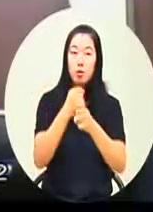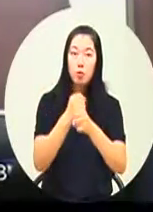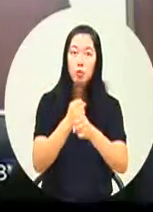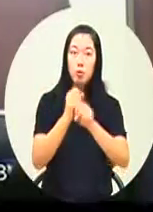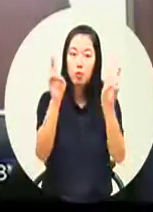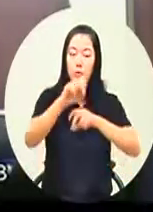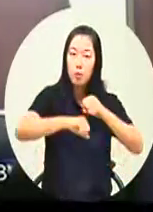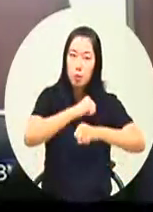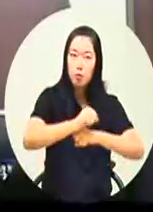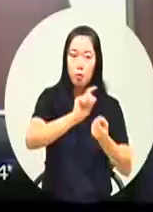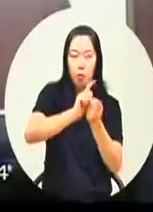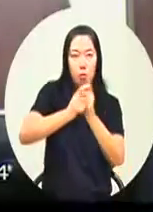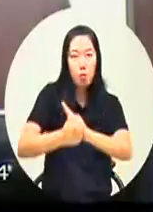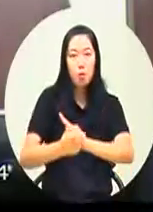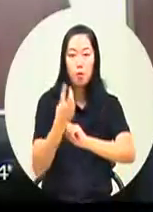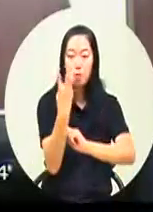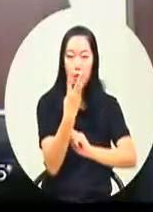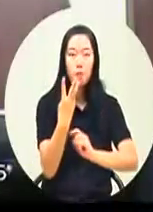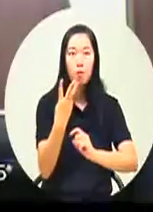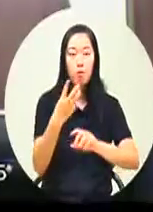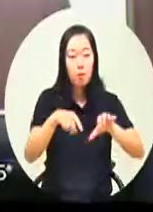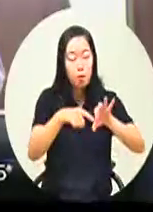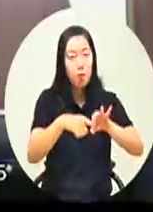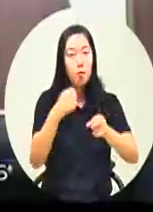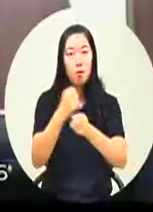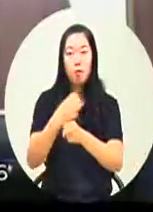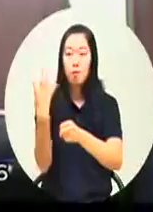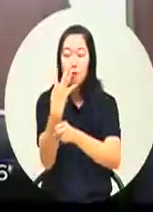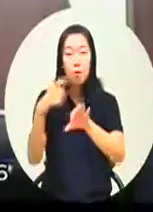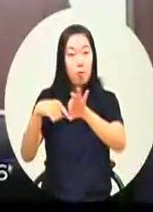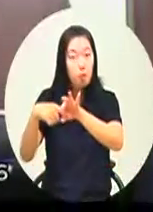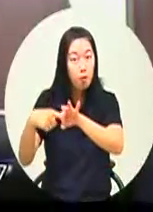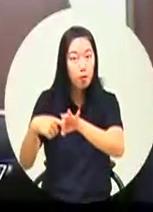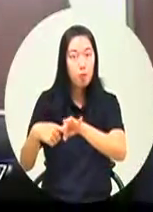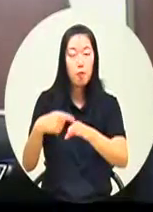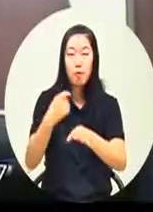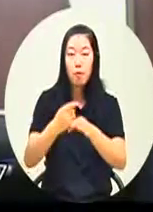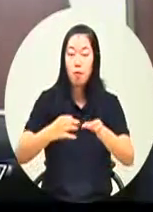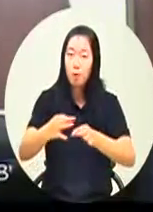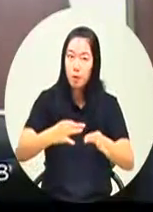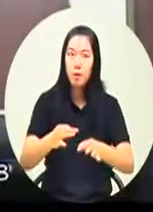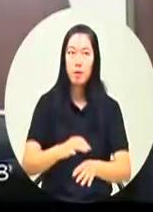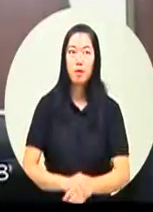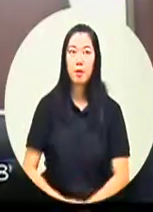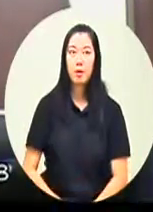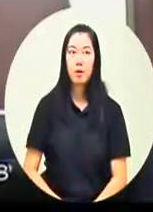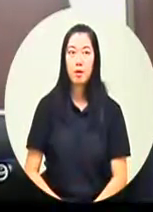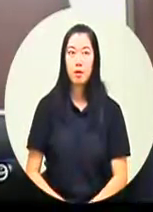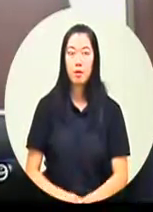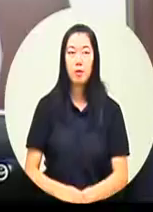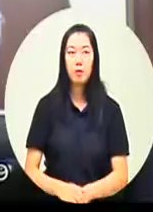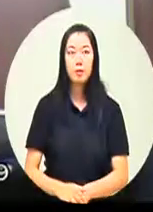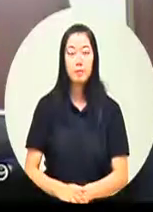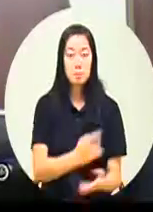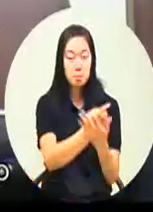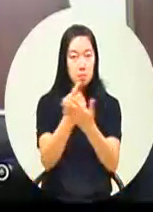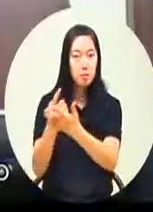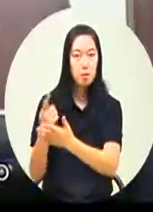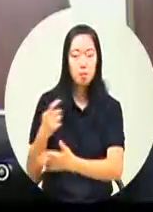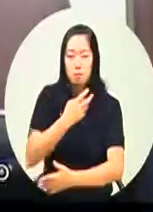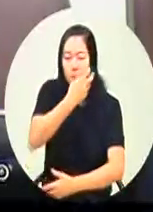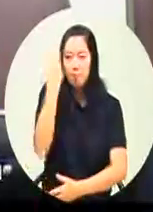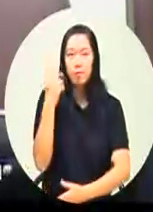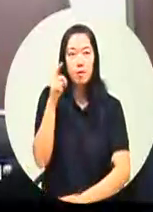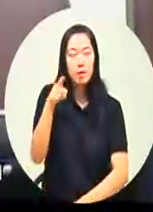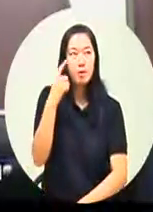想要转换成变三轮的，转换甚至做四轮的，所谓的载具，大家都已经发现了这样